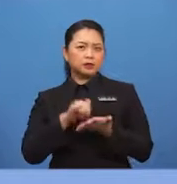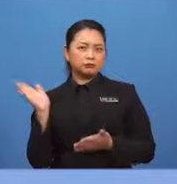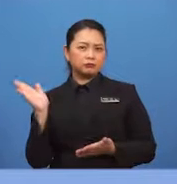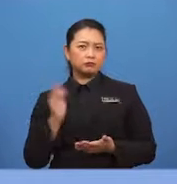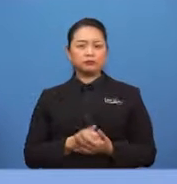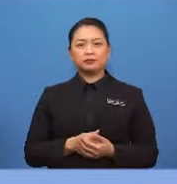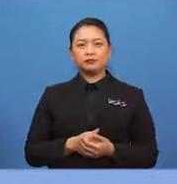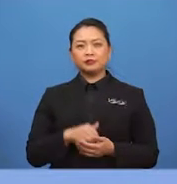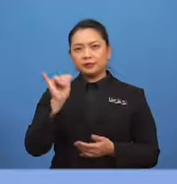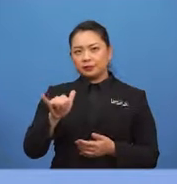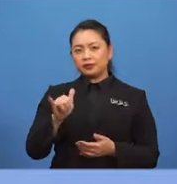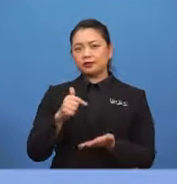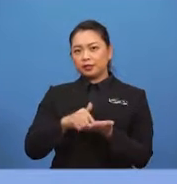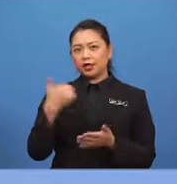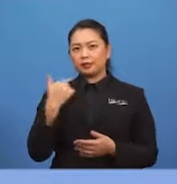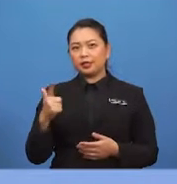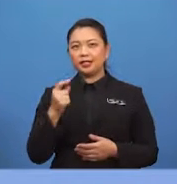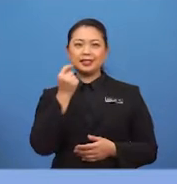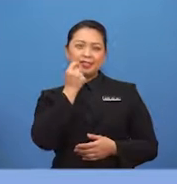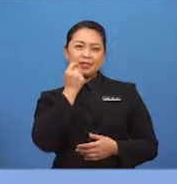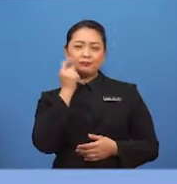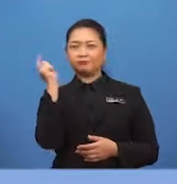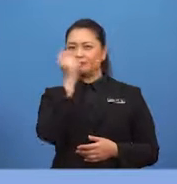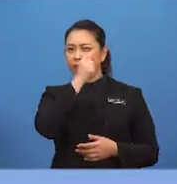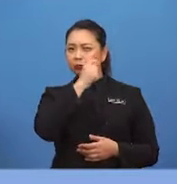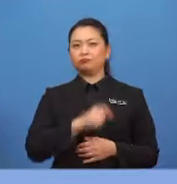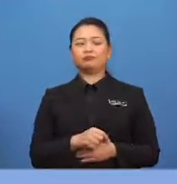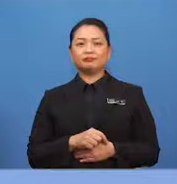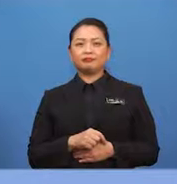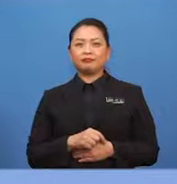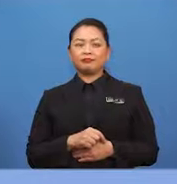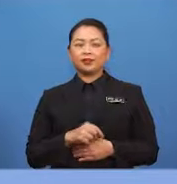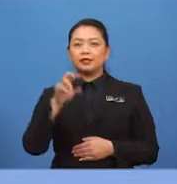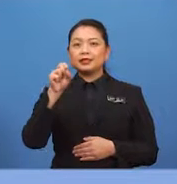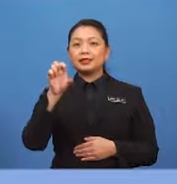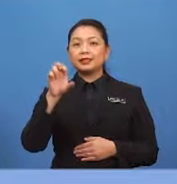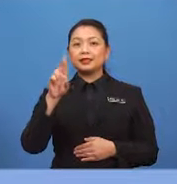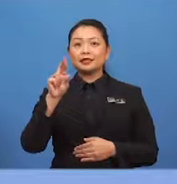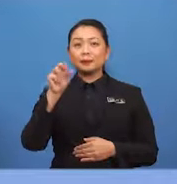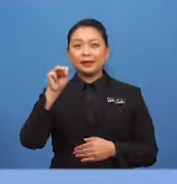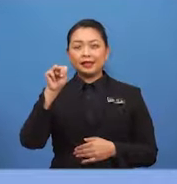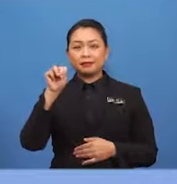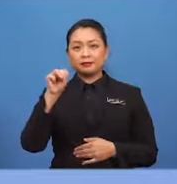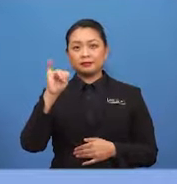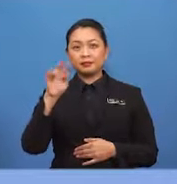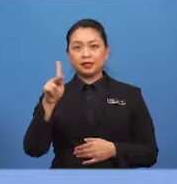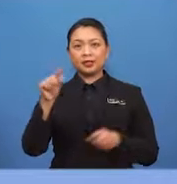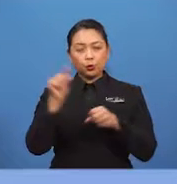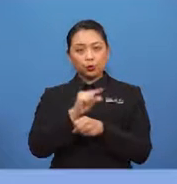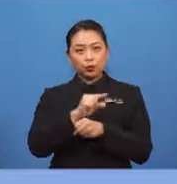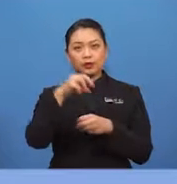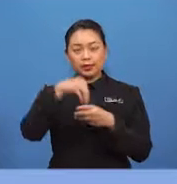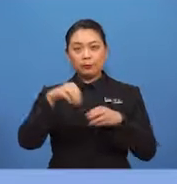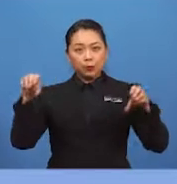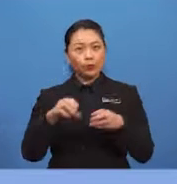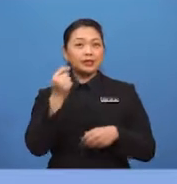Ya, ini adalah gigi palsu. Seramik digunakan dalam pembuatan gigi